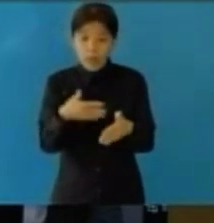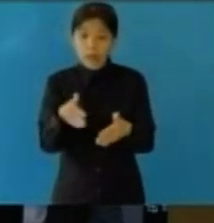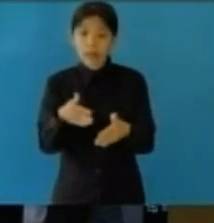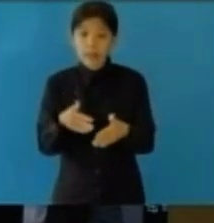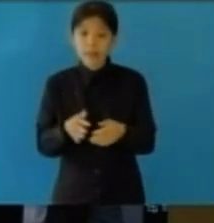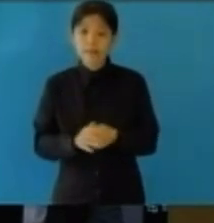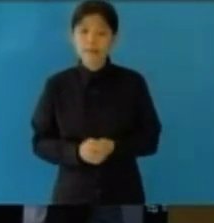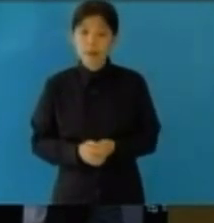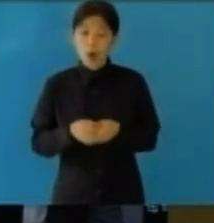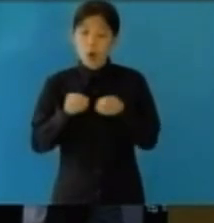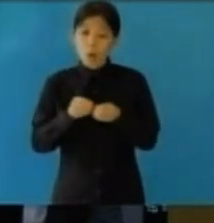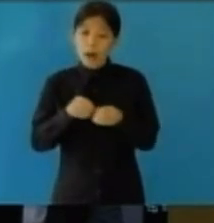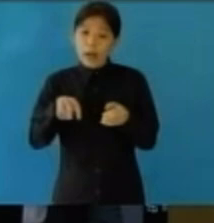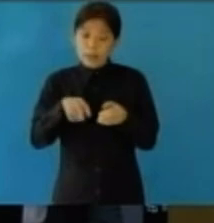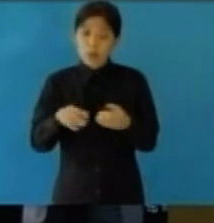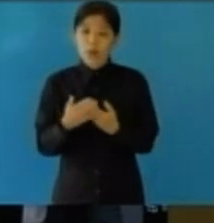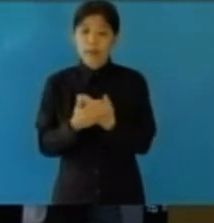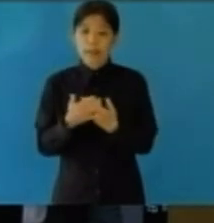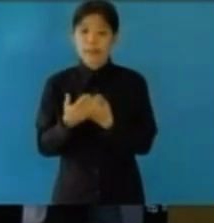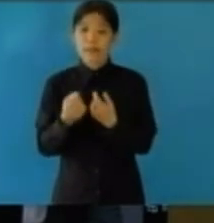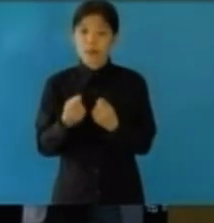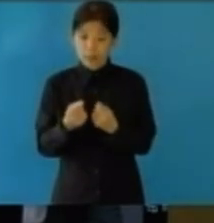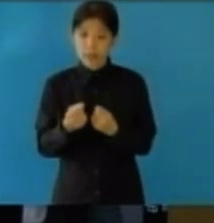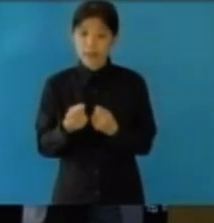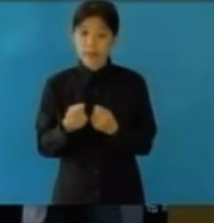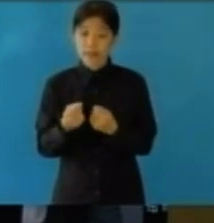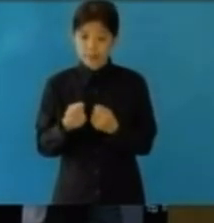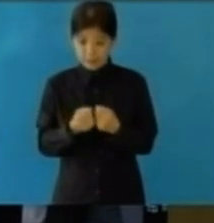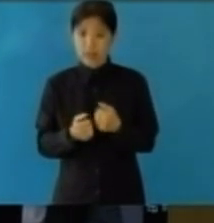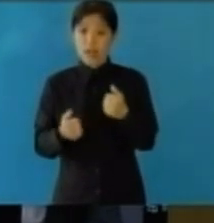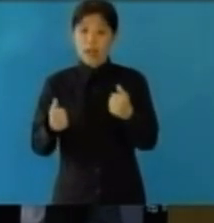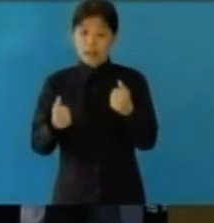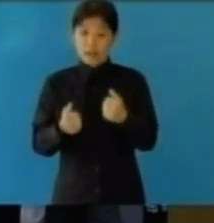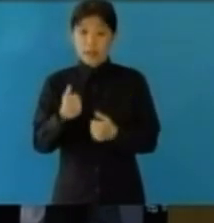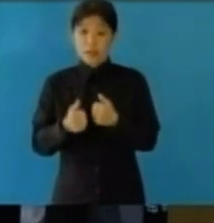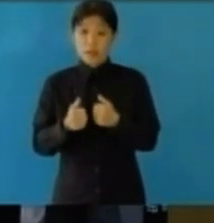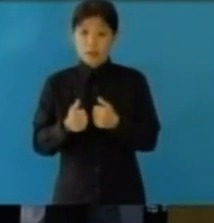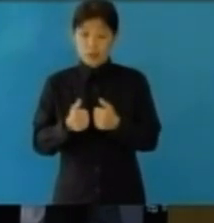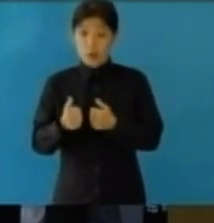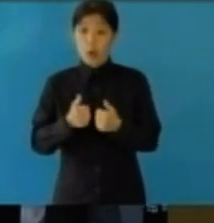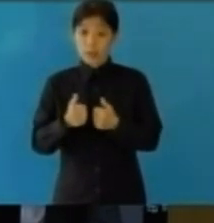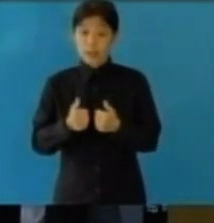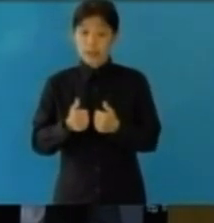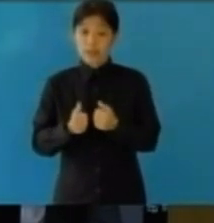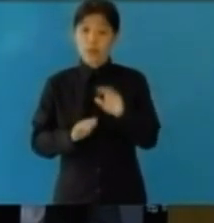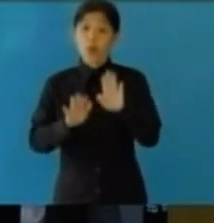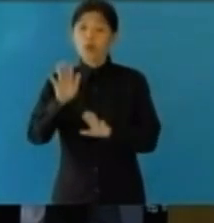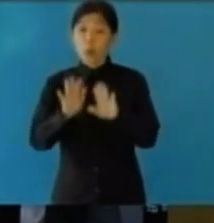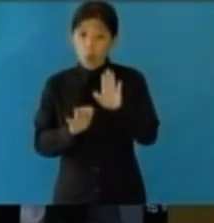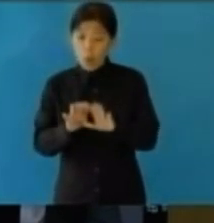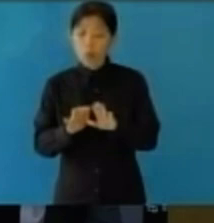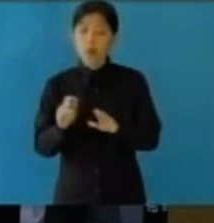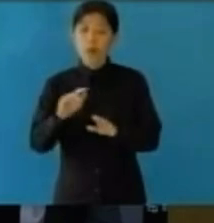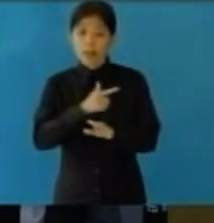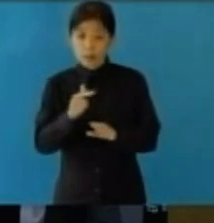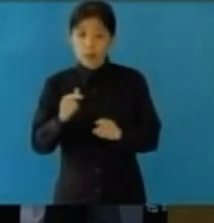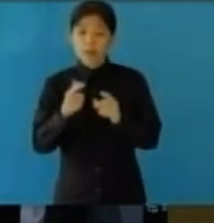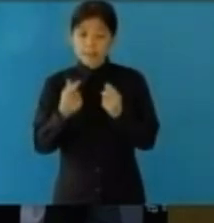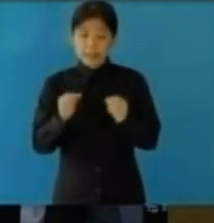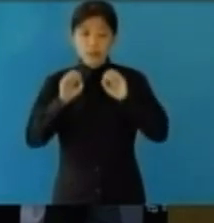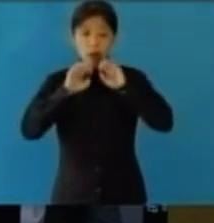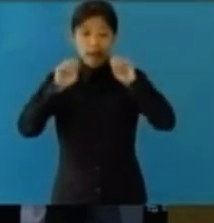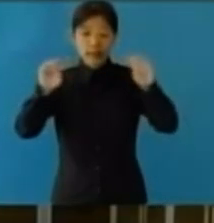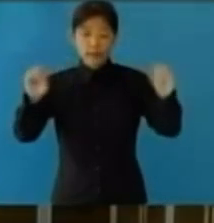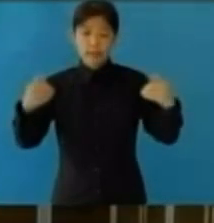細かいことが大事でございまして、この競技の情報など、県民の皆さんにしっかりと分かりやすく情報発信することが大切だと考えます。お答えいただけません